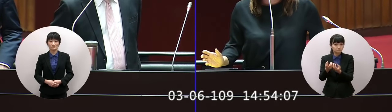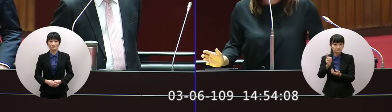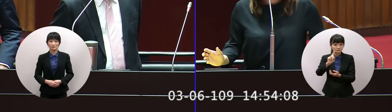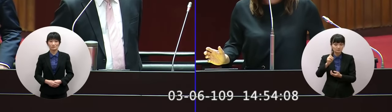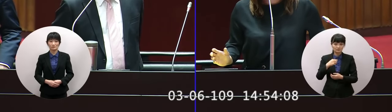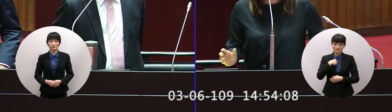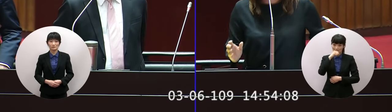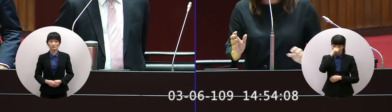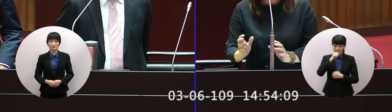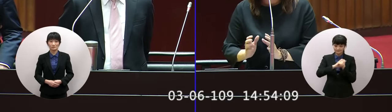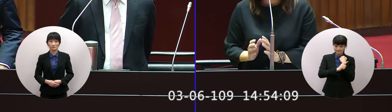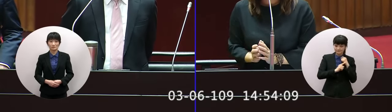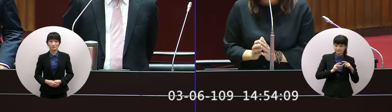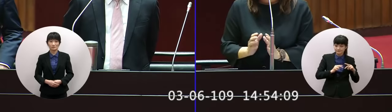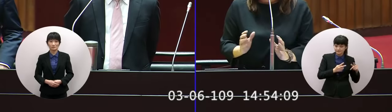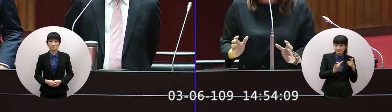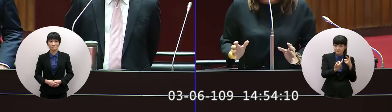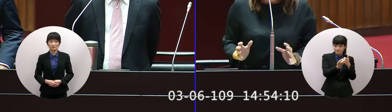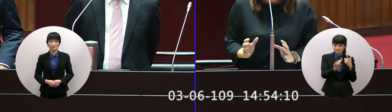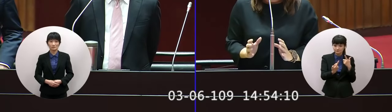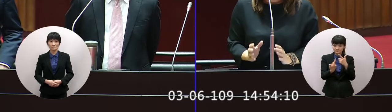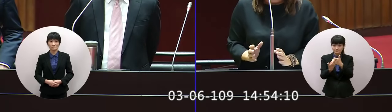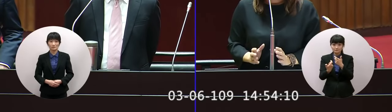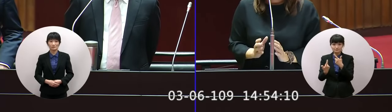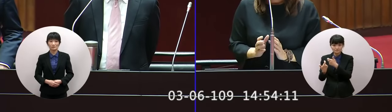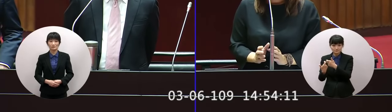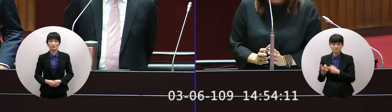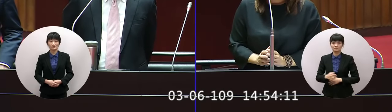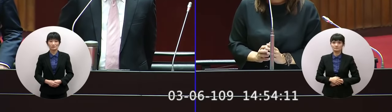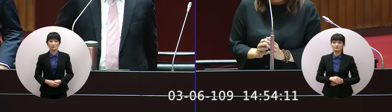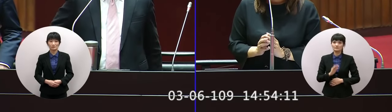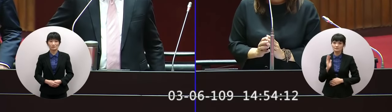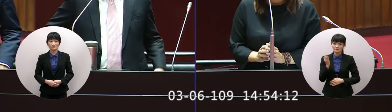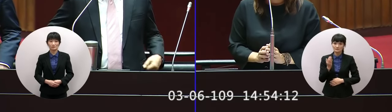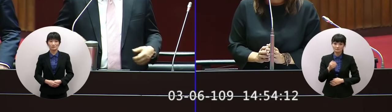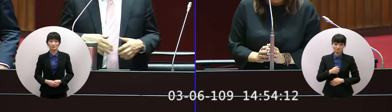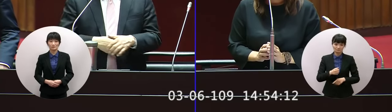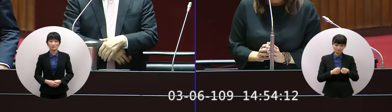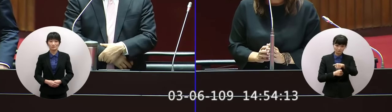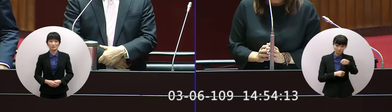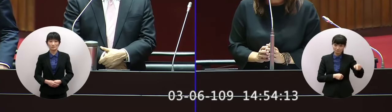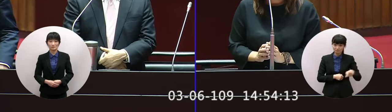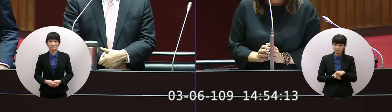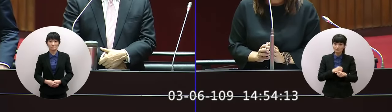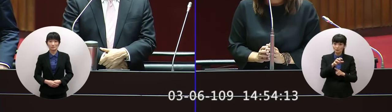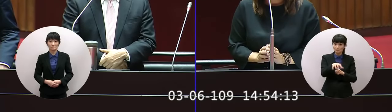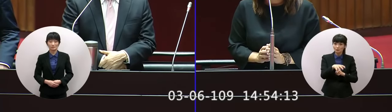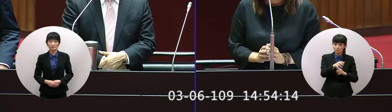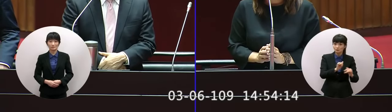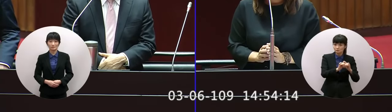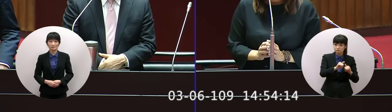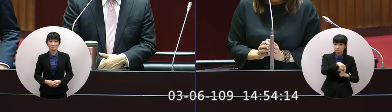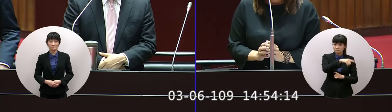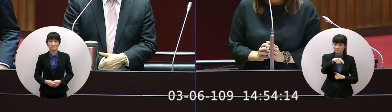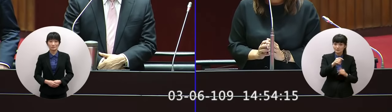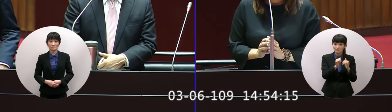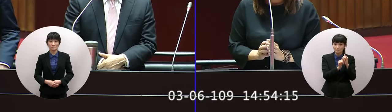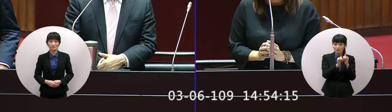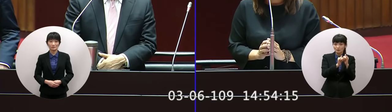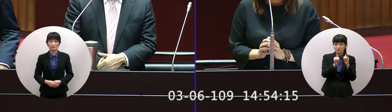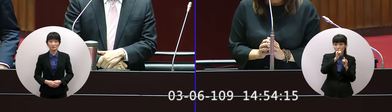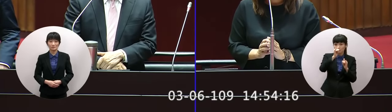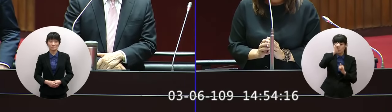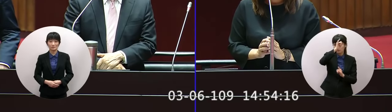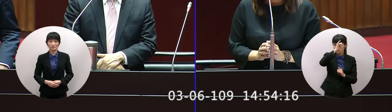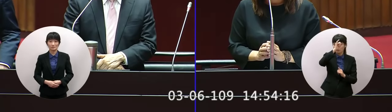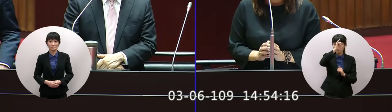地利用。可是我们仅仅只有一些少数弱势的林农，世代居住在那里的，却是